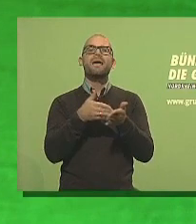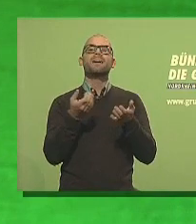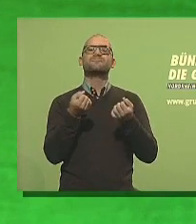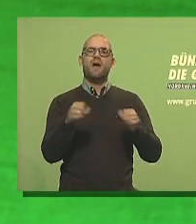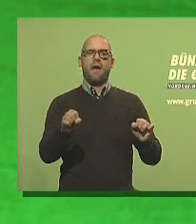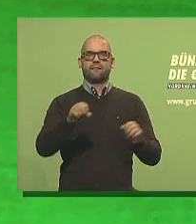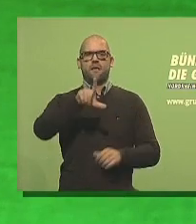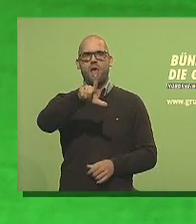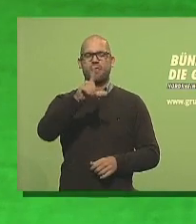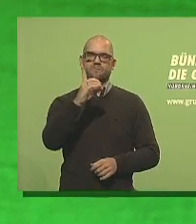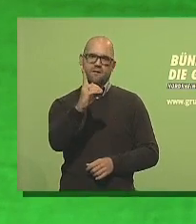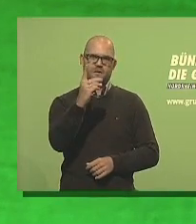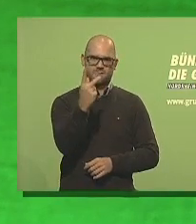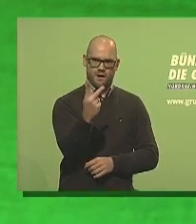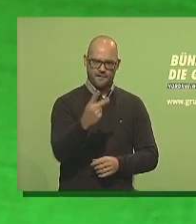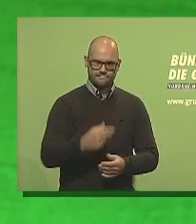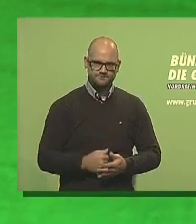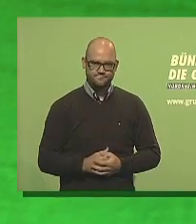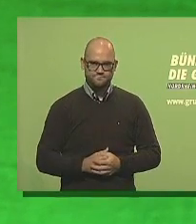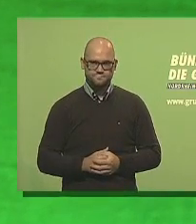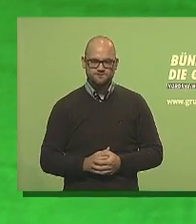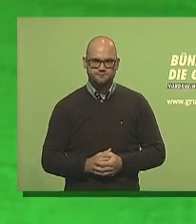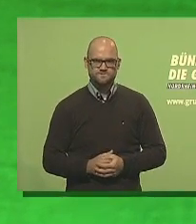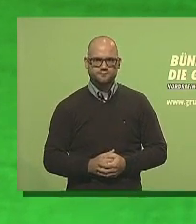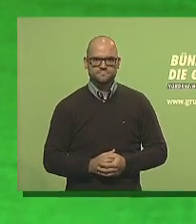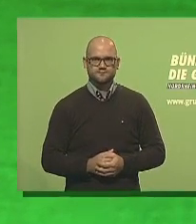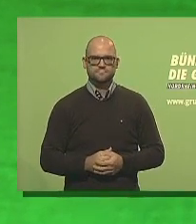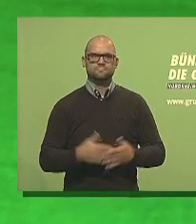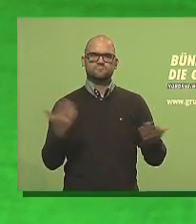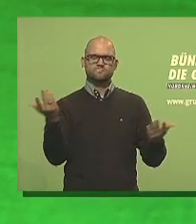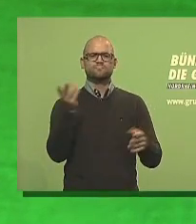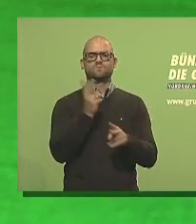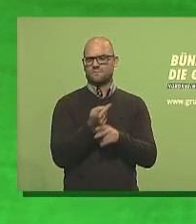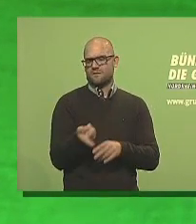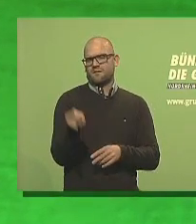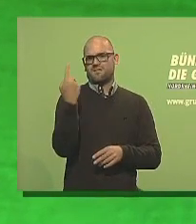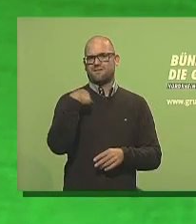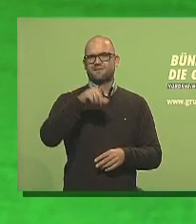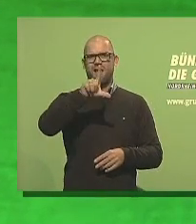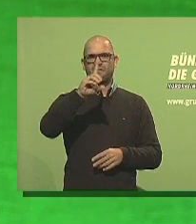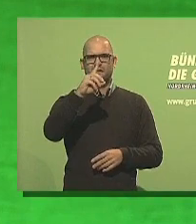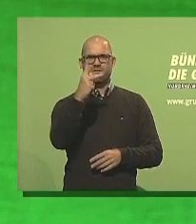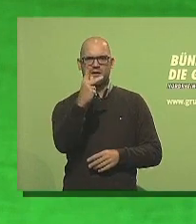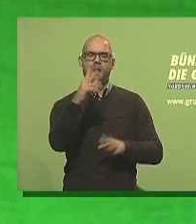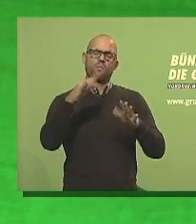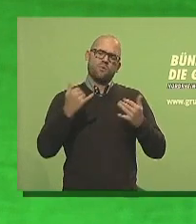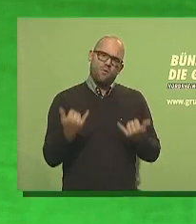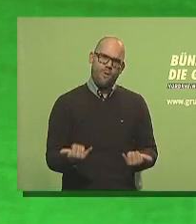LDK. Und wir haben diesmal, wie auch schon bei der letzten LDK,